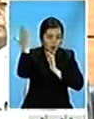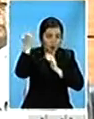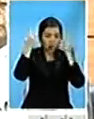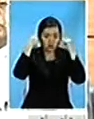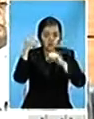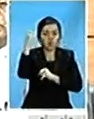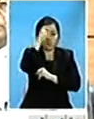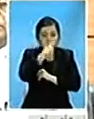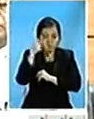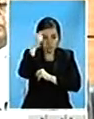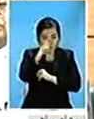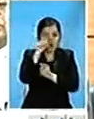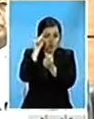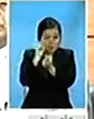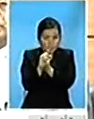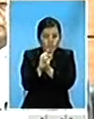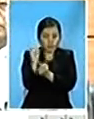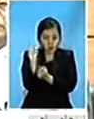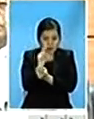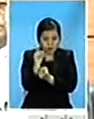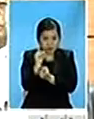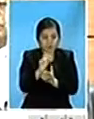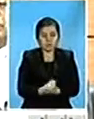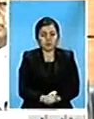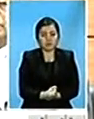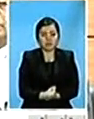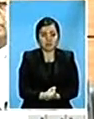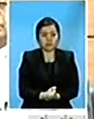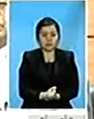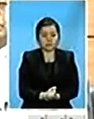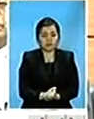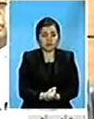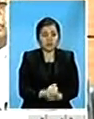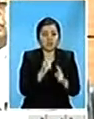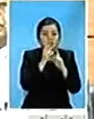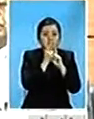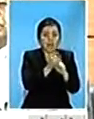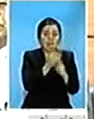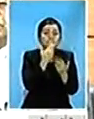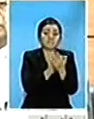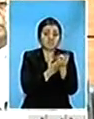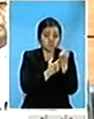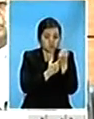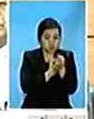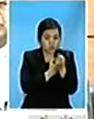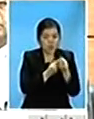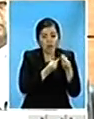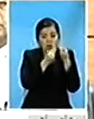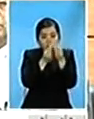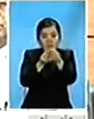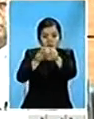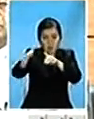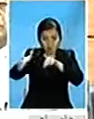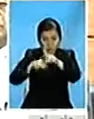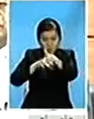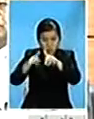ชาชีวะก็จะพบว่าเราเนี่ยชำระเม็ดเงินที่เป็นเงินสดโดยตรงให้กับพี่น้องที่เป็นช